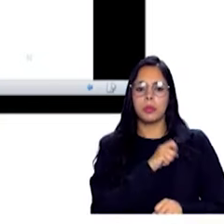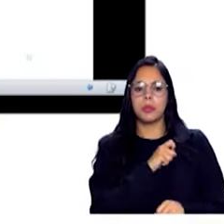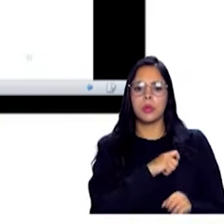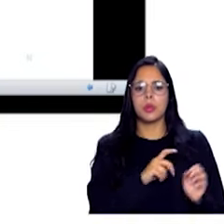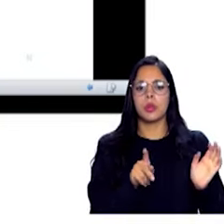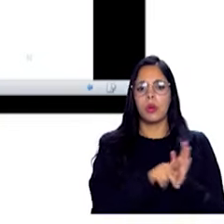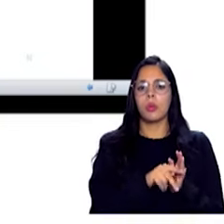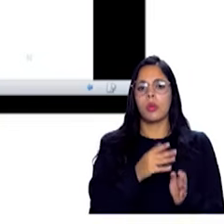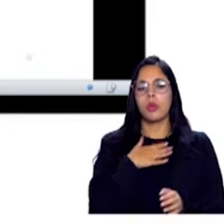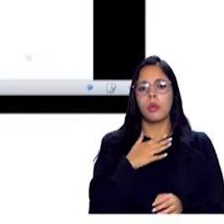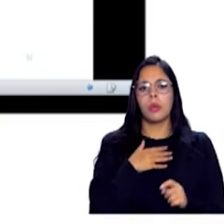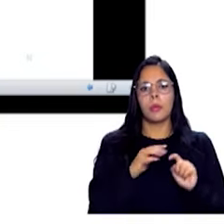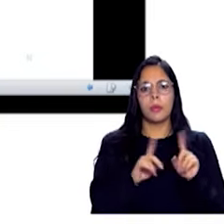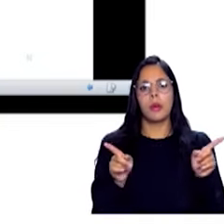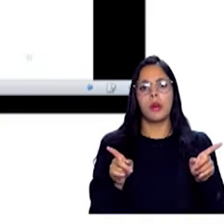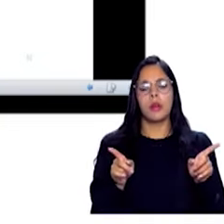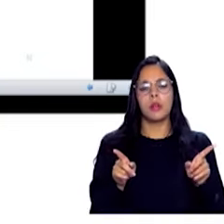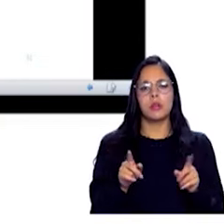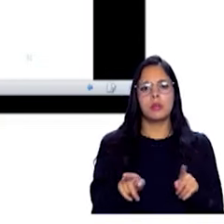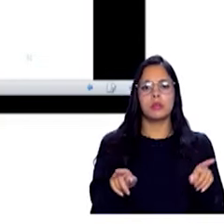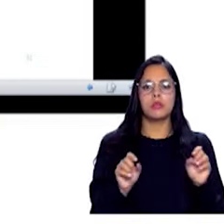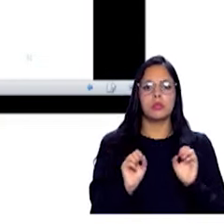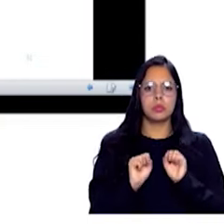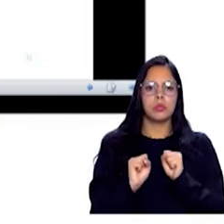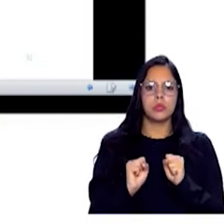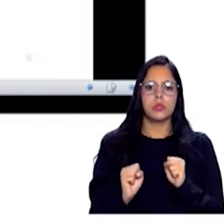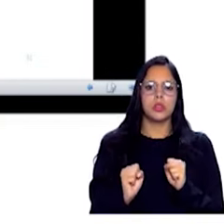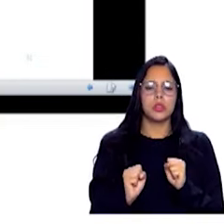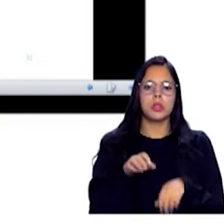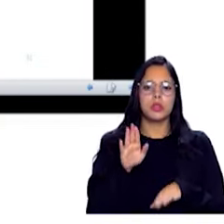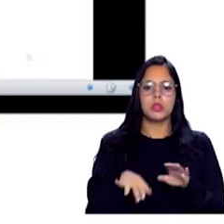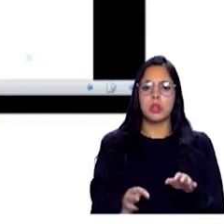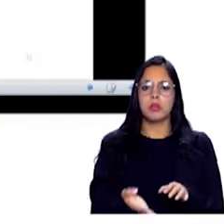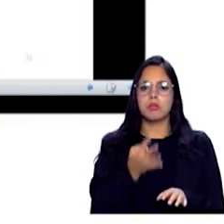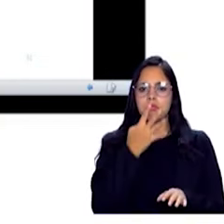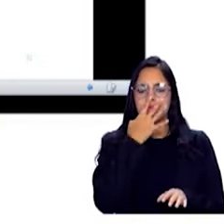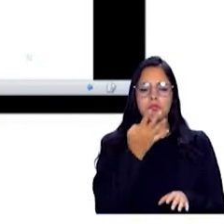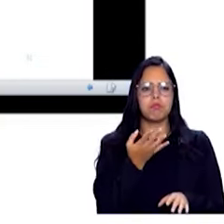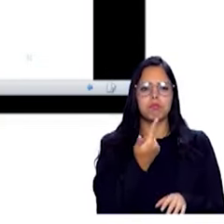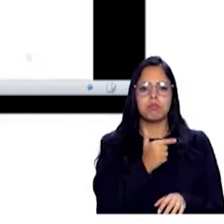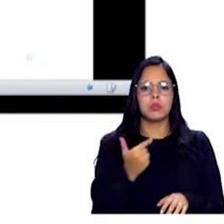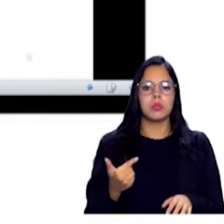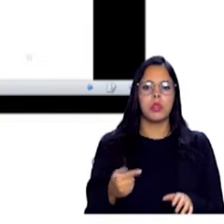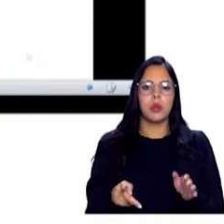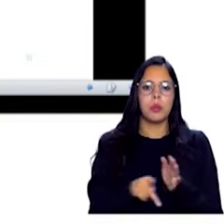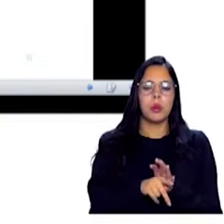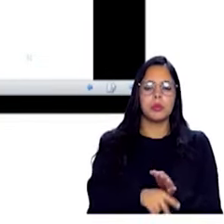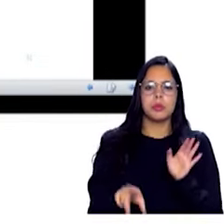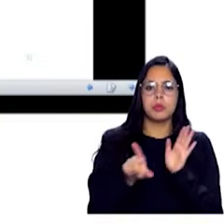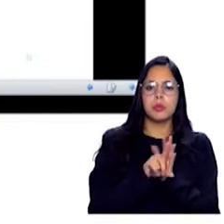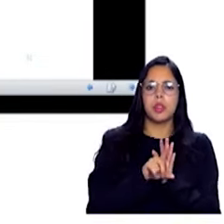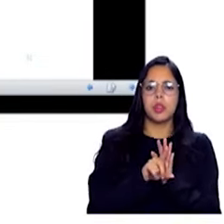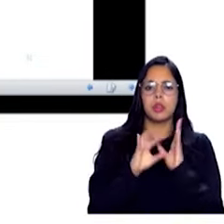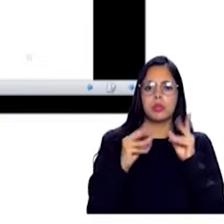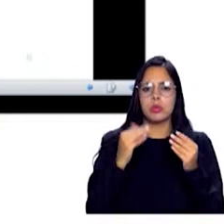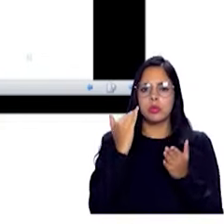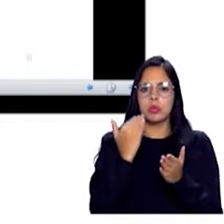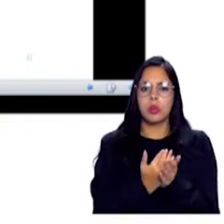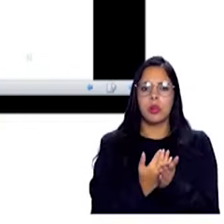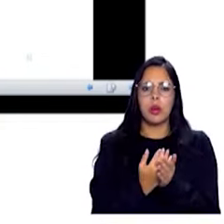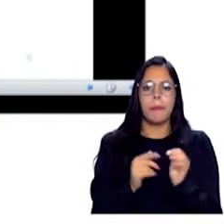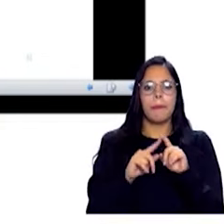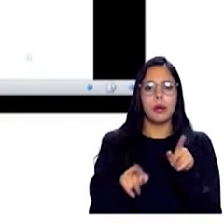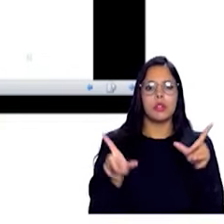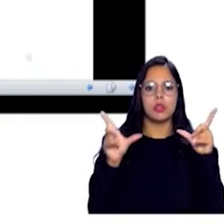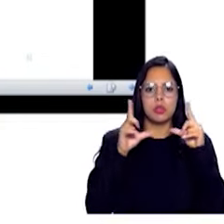tanto l'uniforme Della legge piuttosto mi sembra interessata a ridurre Il numero di ricorsi proposti a